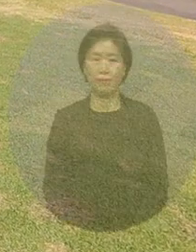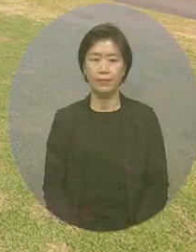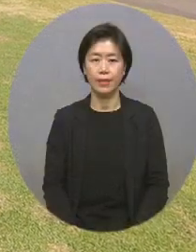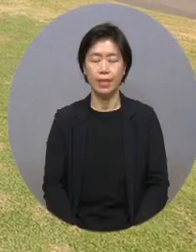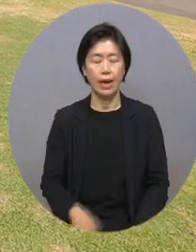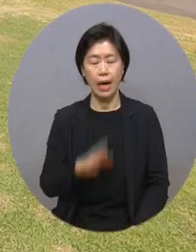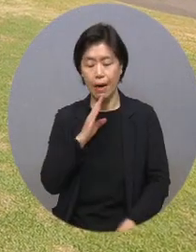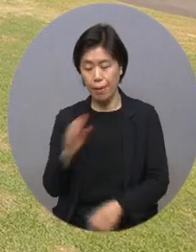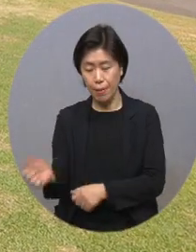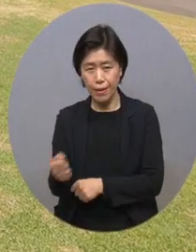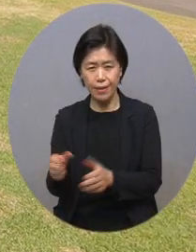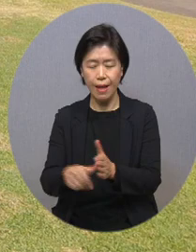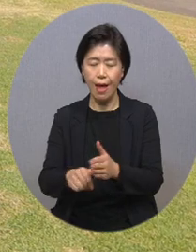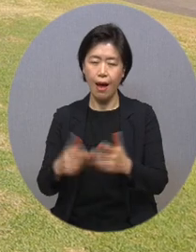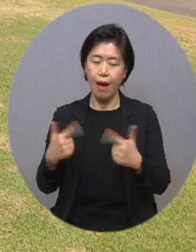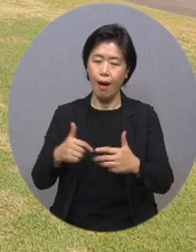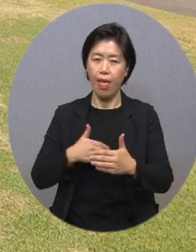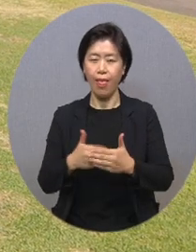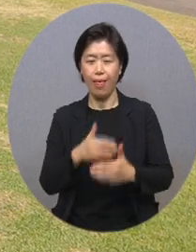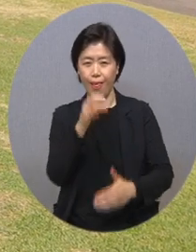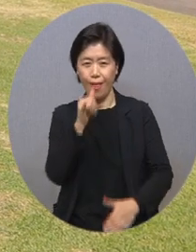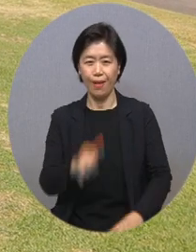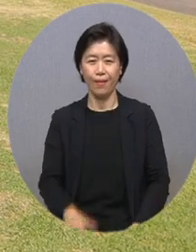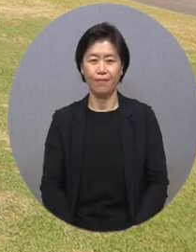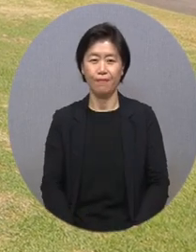촬영은 항상 떨려.